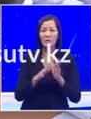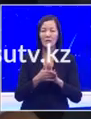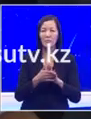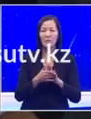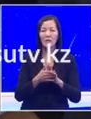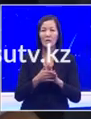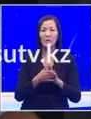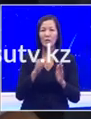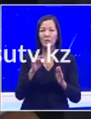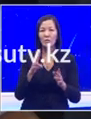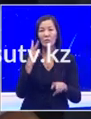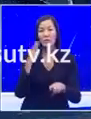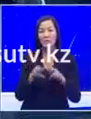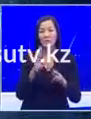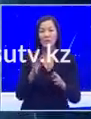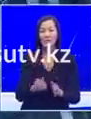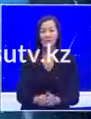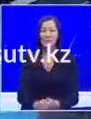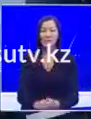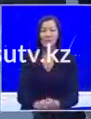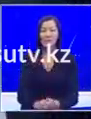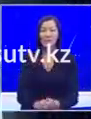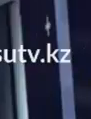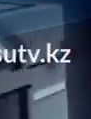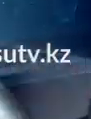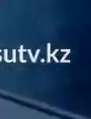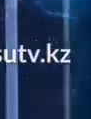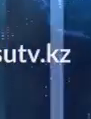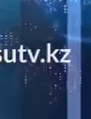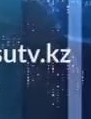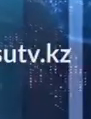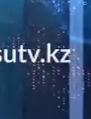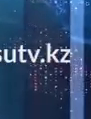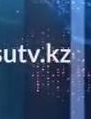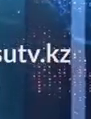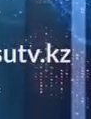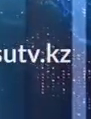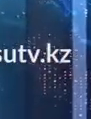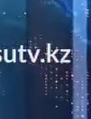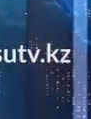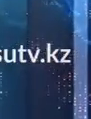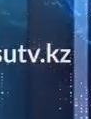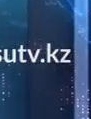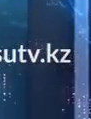бойынша желтоқсанда аяқталмақ. Алмат Хамит, Ержан Дүйсен, Жетісу арнасы.